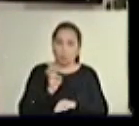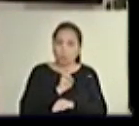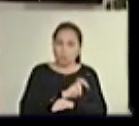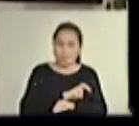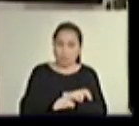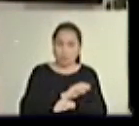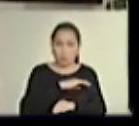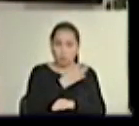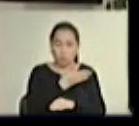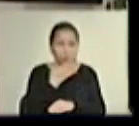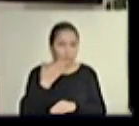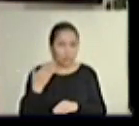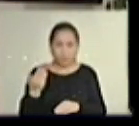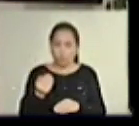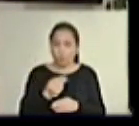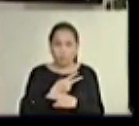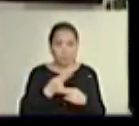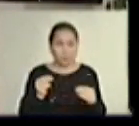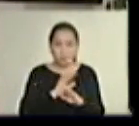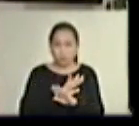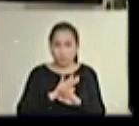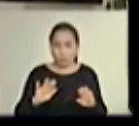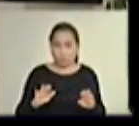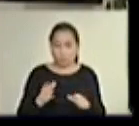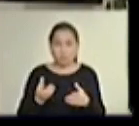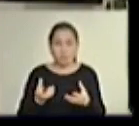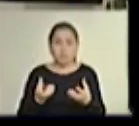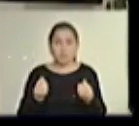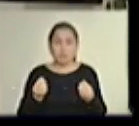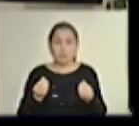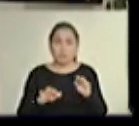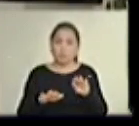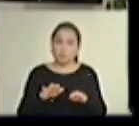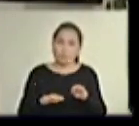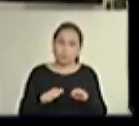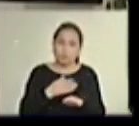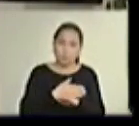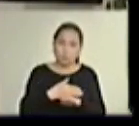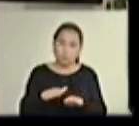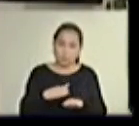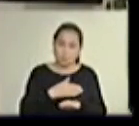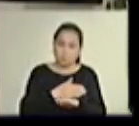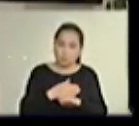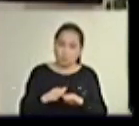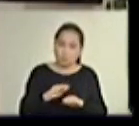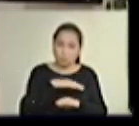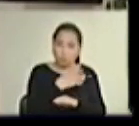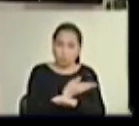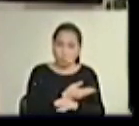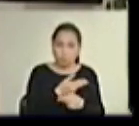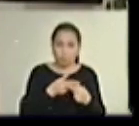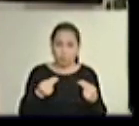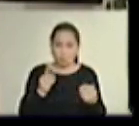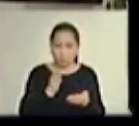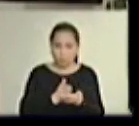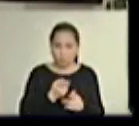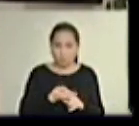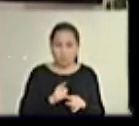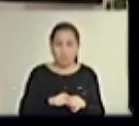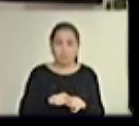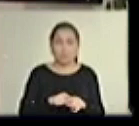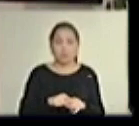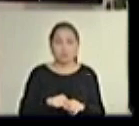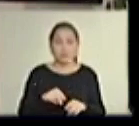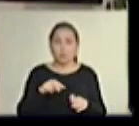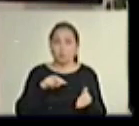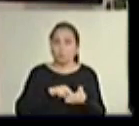kuch paydo bo'lmasa yoki uni yanada muvozanat holatidan chetlashtiradigan kuch paydo bo'lsa, bunday